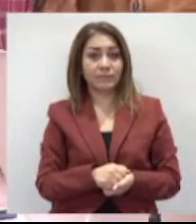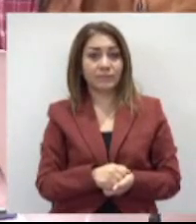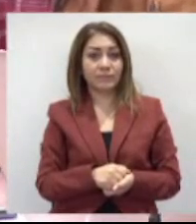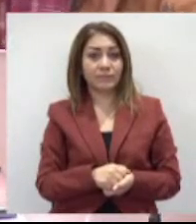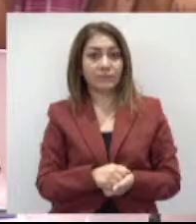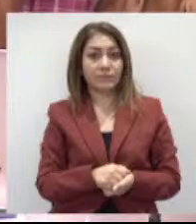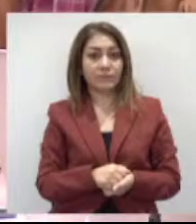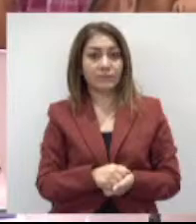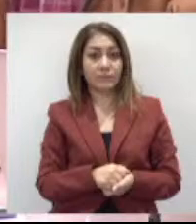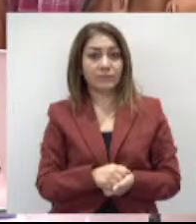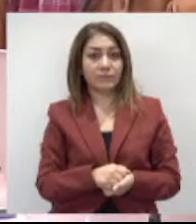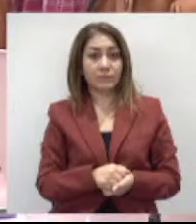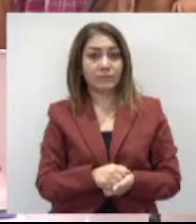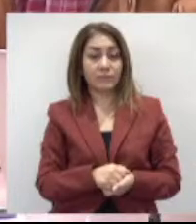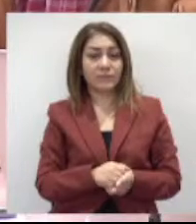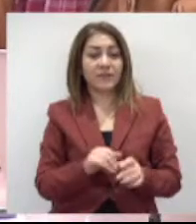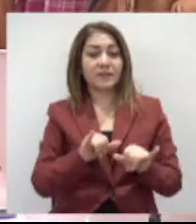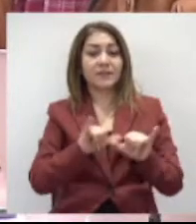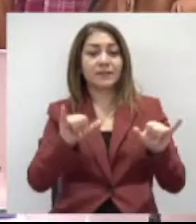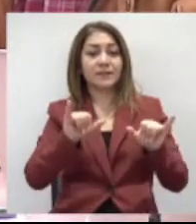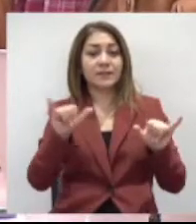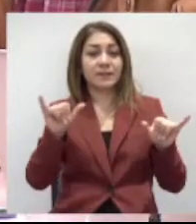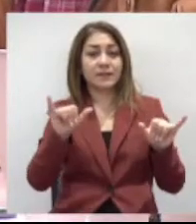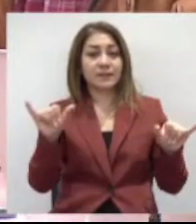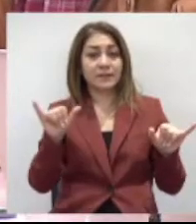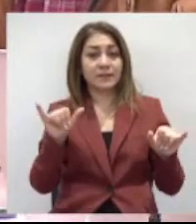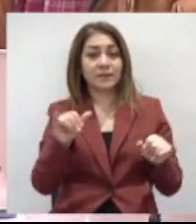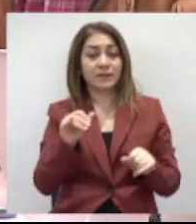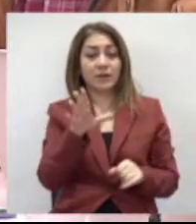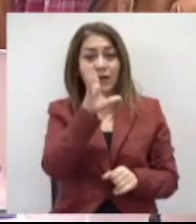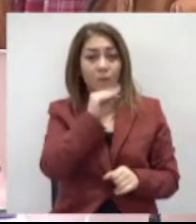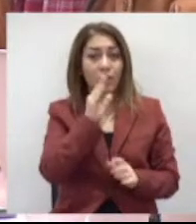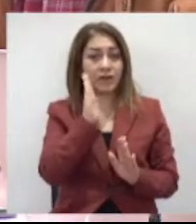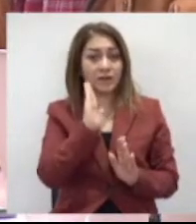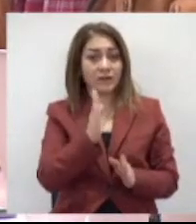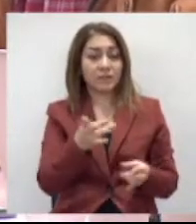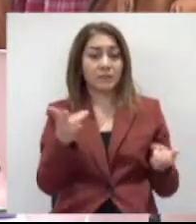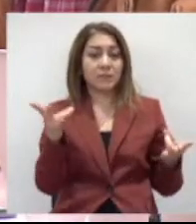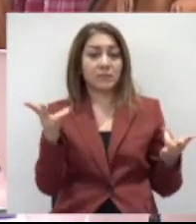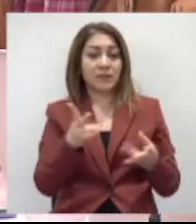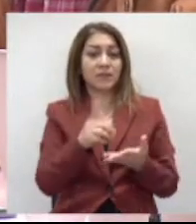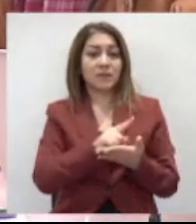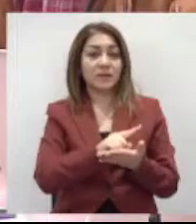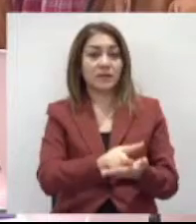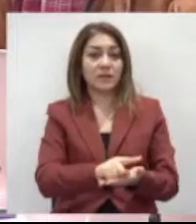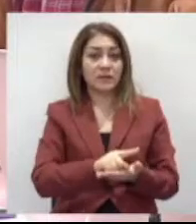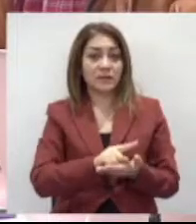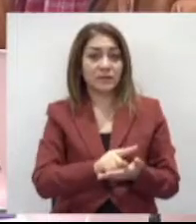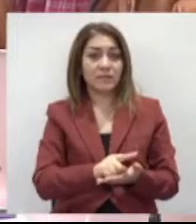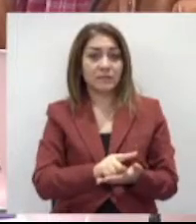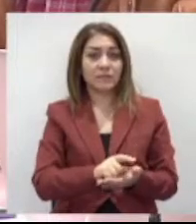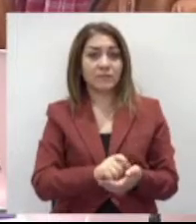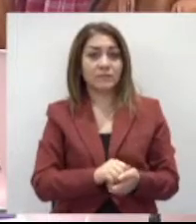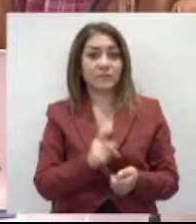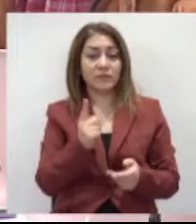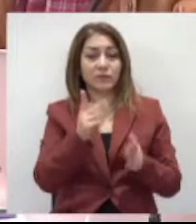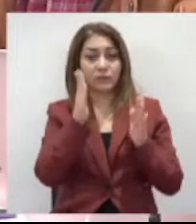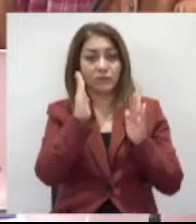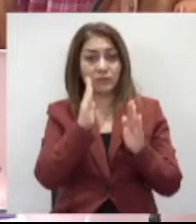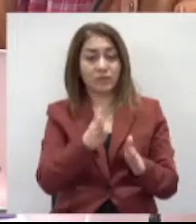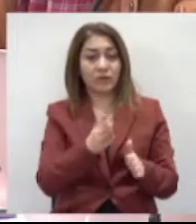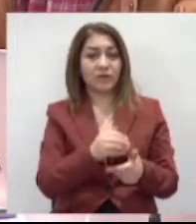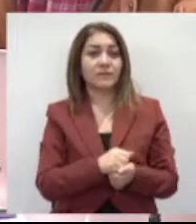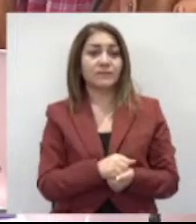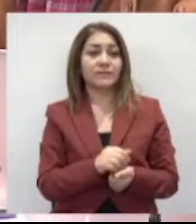ընդարձակման դրսևորումներից մեկը կարող լինի եւ այն պետք է քննարկվի նաեւ հենց օրինակ առաջնային մանդատով ոչված